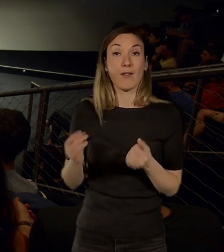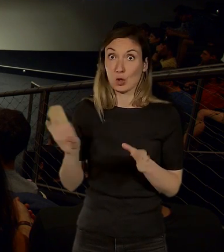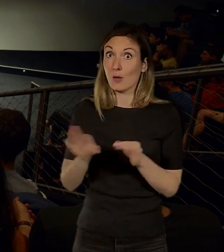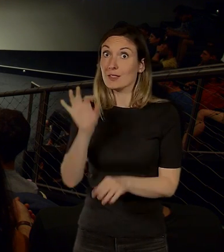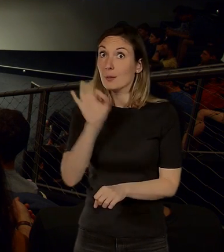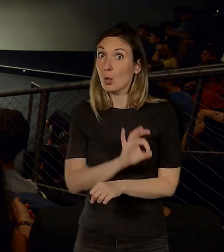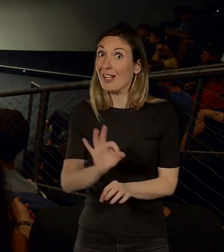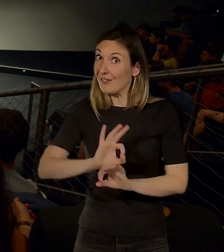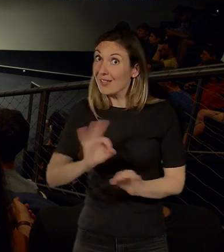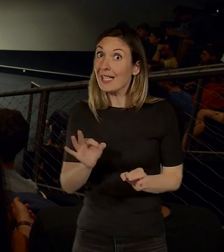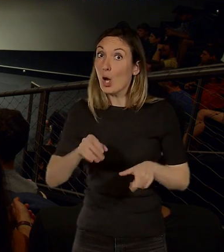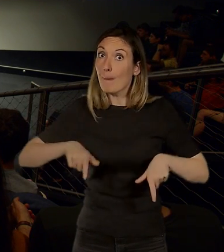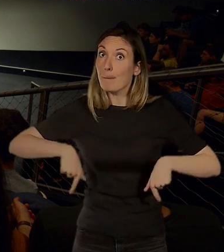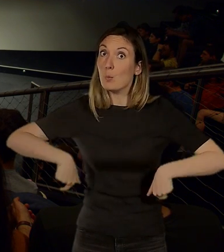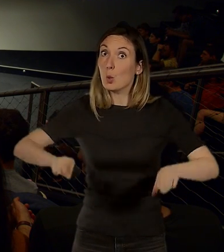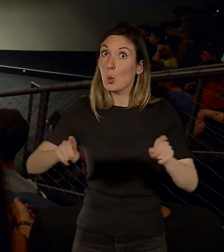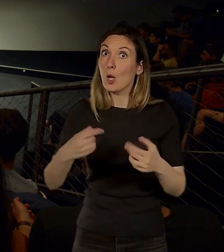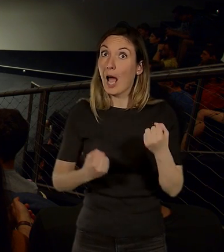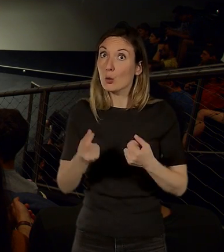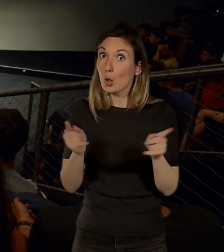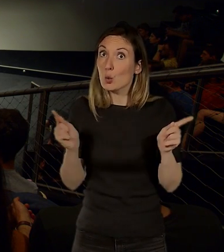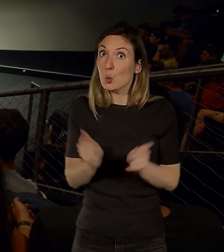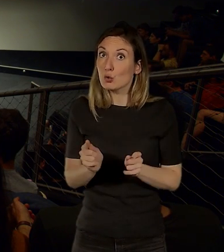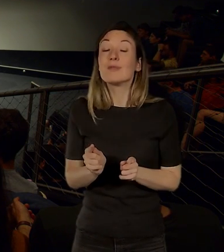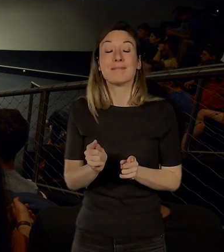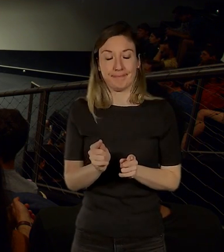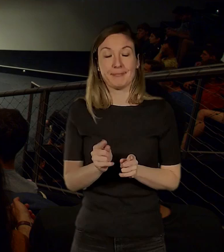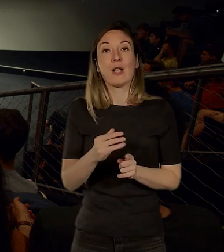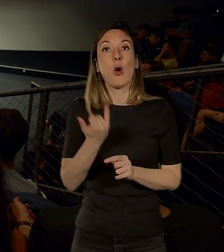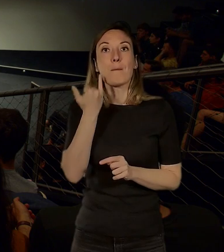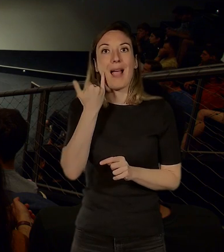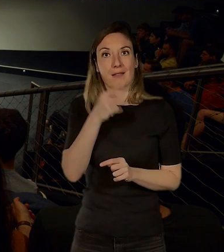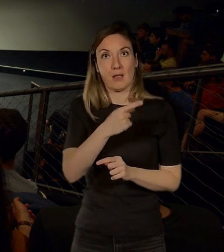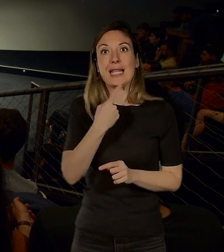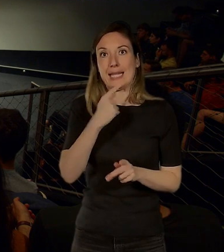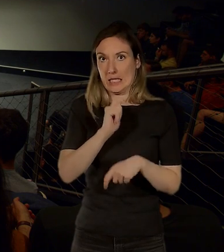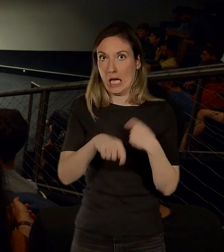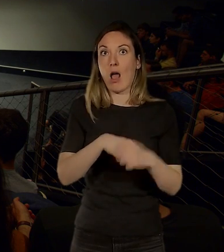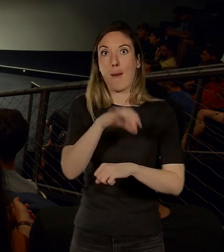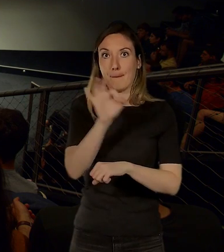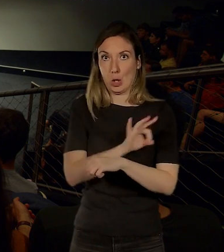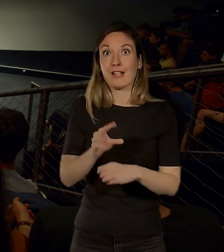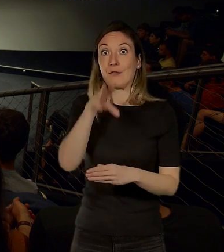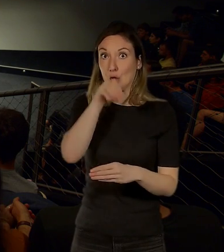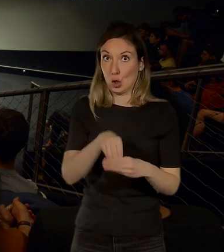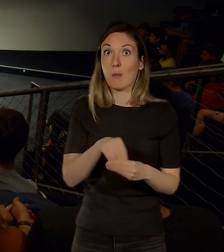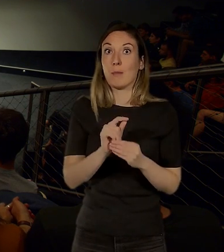Jo. To Matěj dělá v tom projektu. Já bych mu dal teď slovo, kdyby to třeba trošku popsal. Jo.